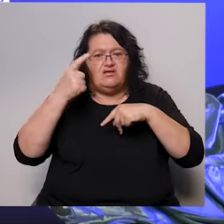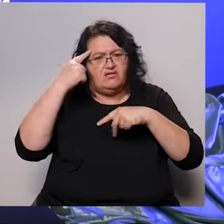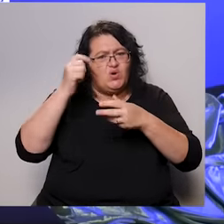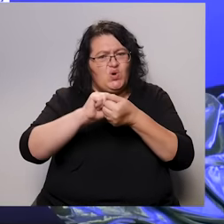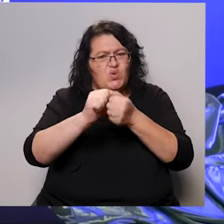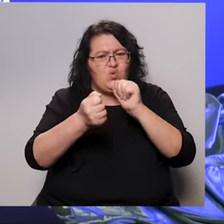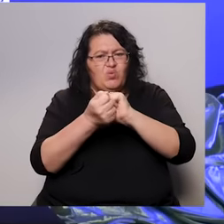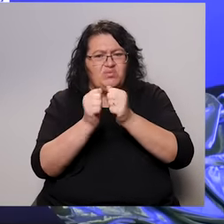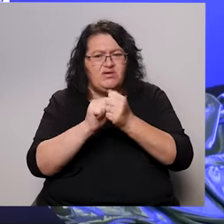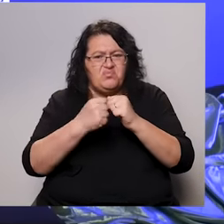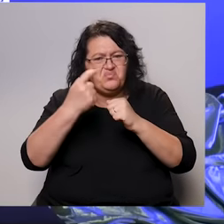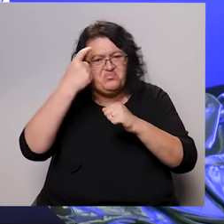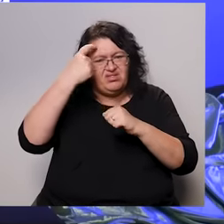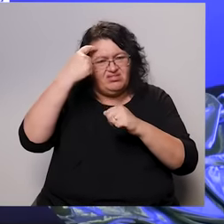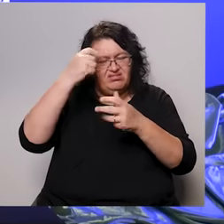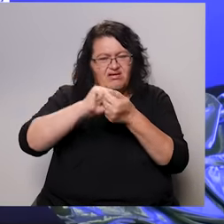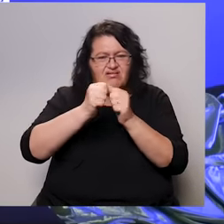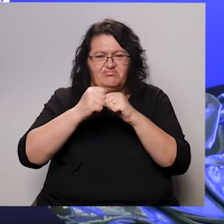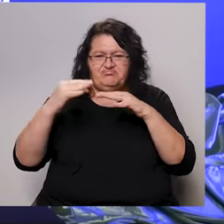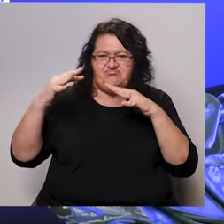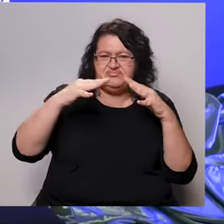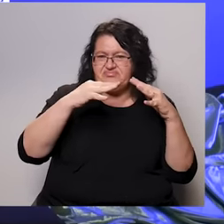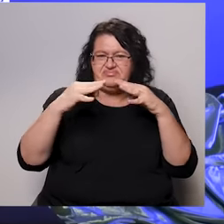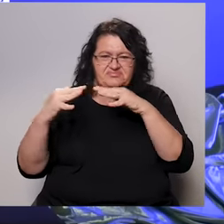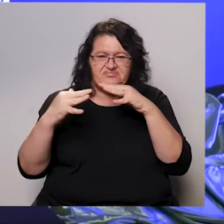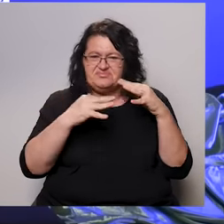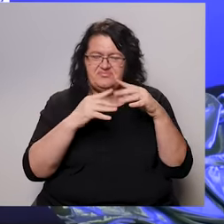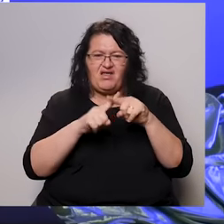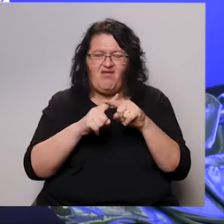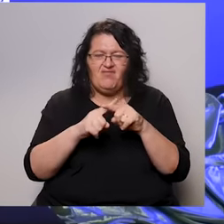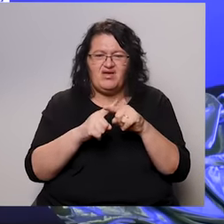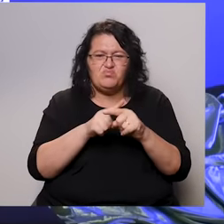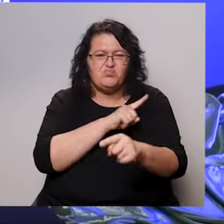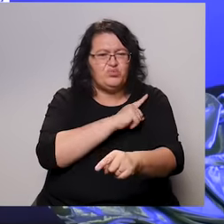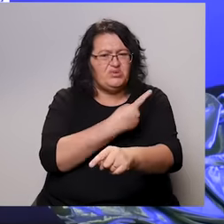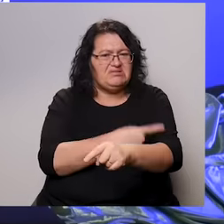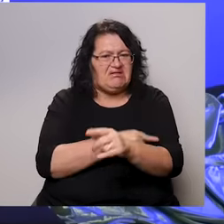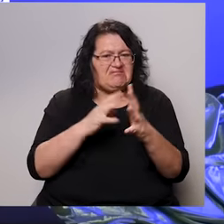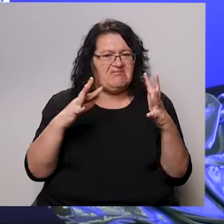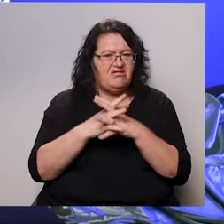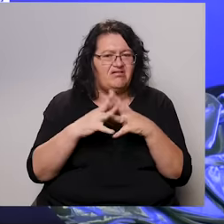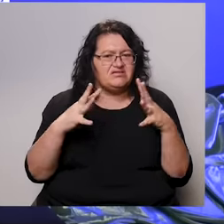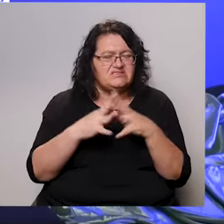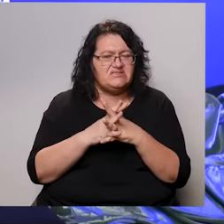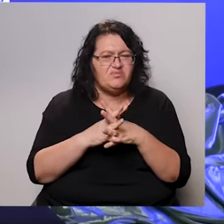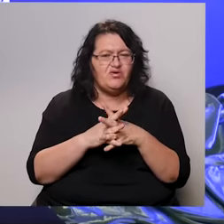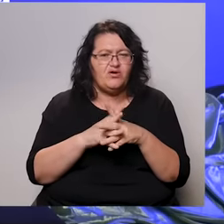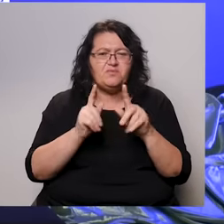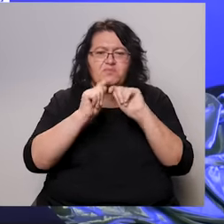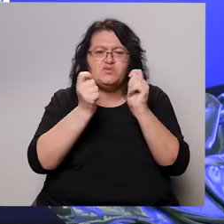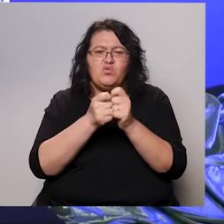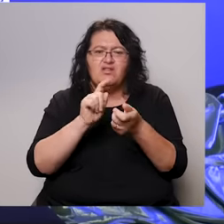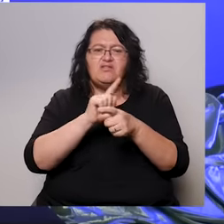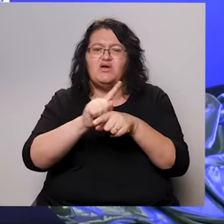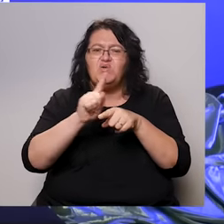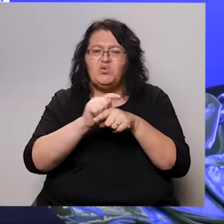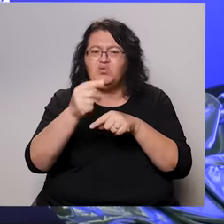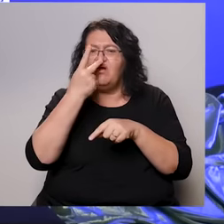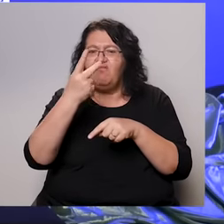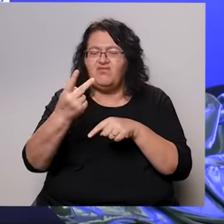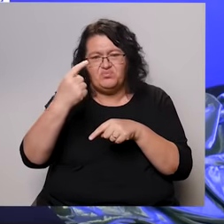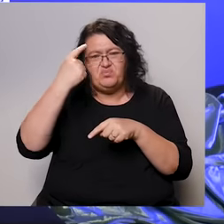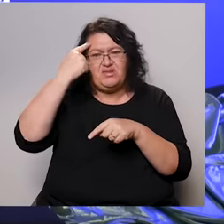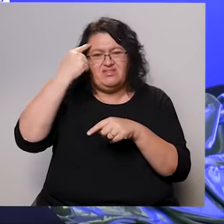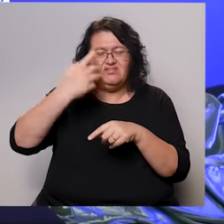bătălii se dau la nivelul minții într-un mod atât de puternic. Și printre toate bătăliile astea care am reușit să le